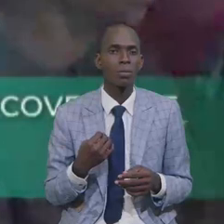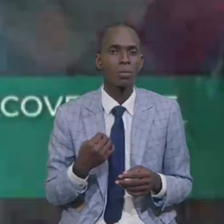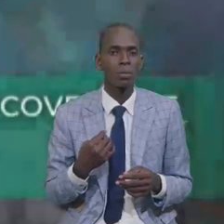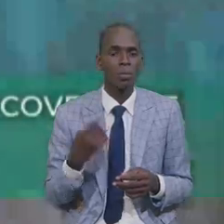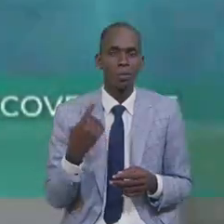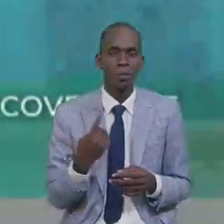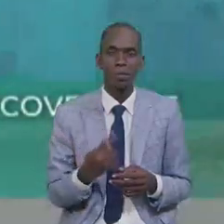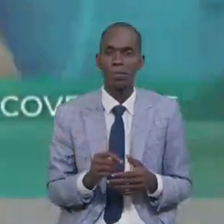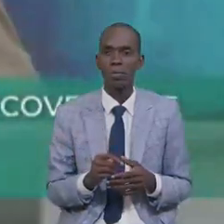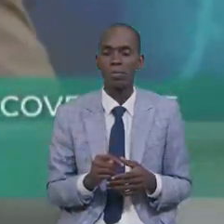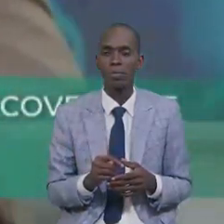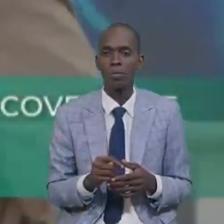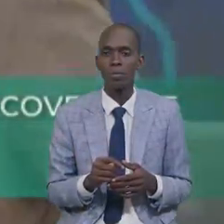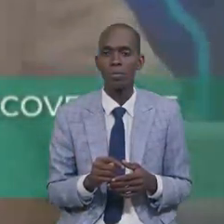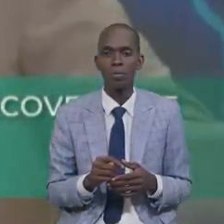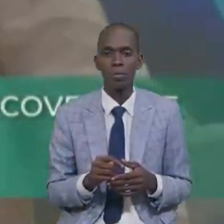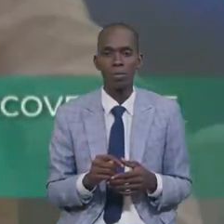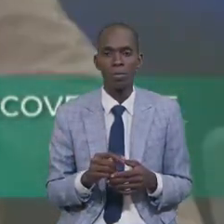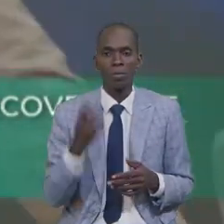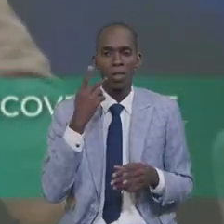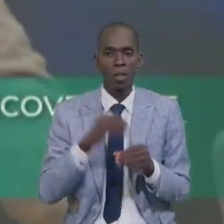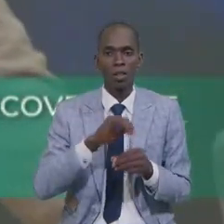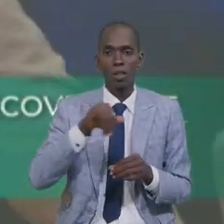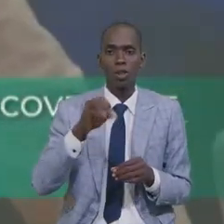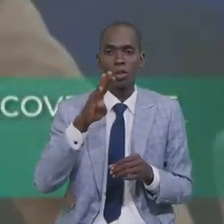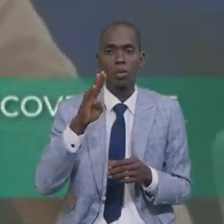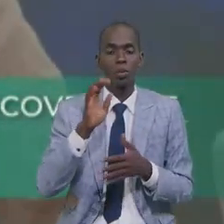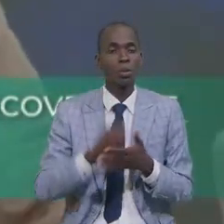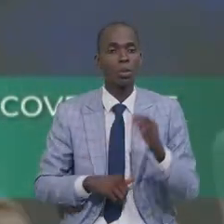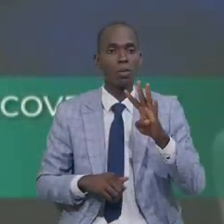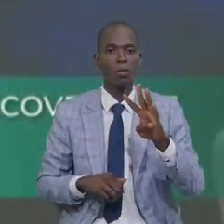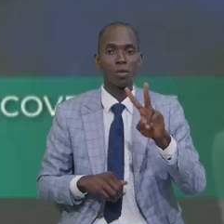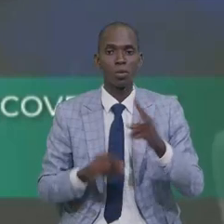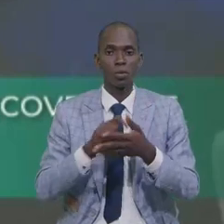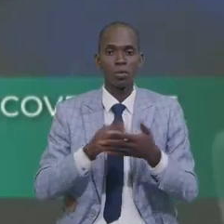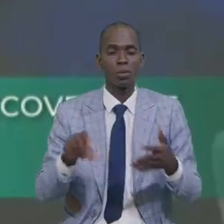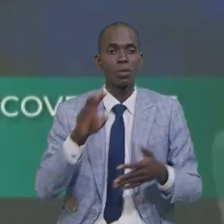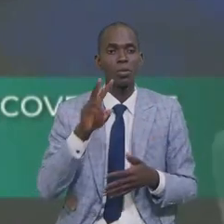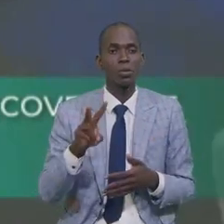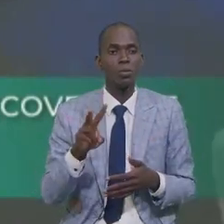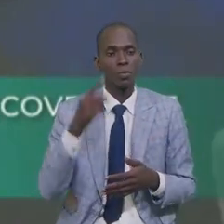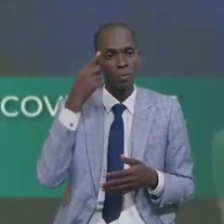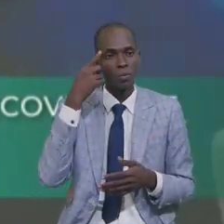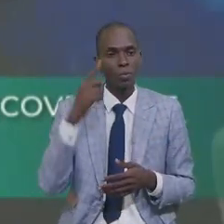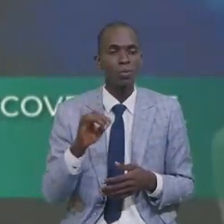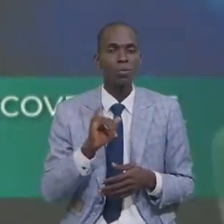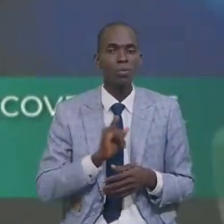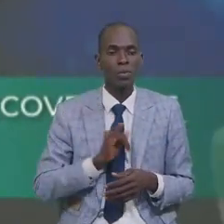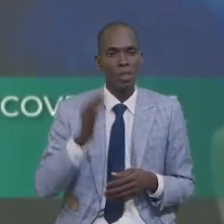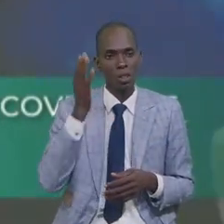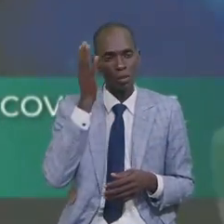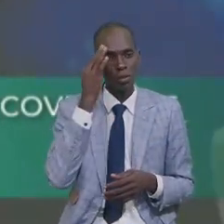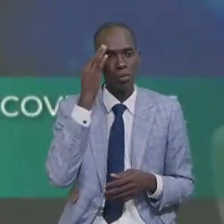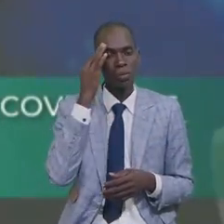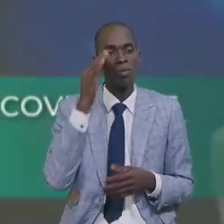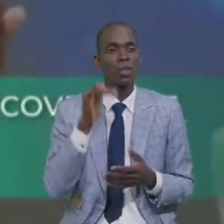Alors on nous dit en Job 42:2. Job 42. Ça c'est la conviction.